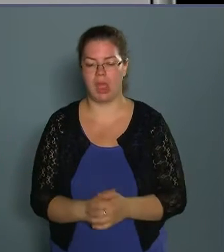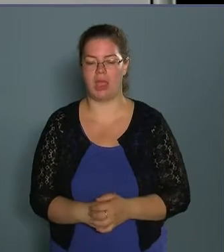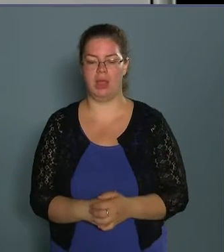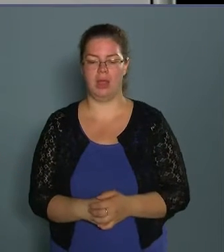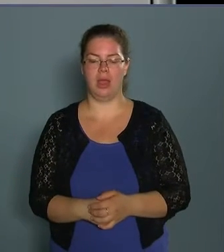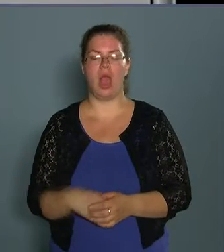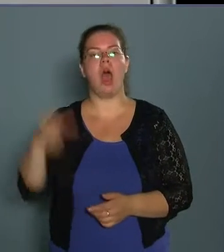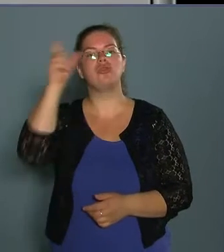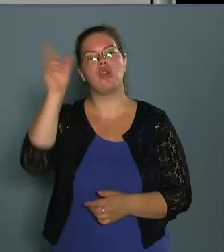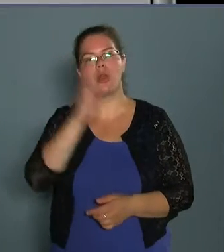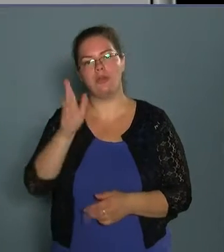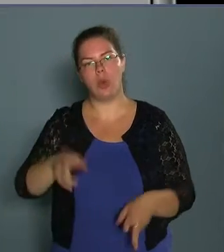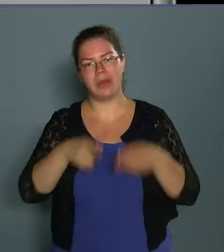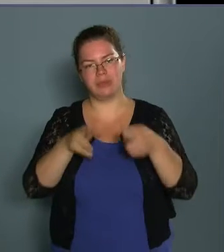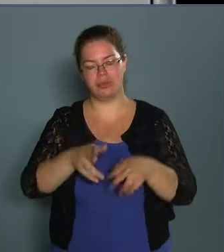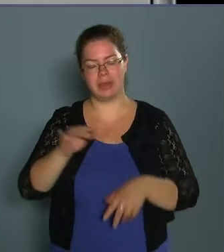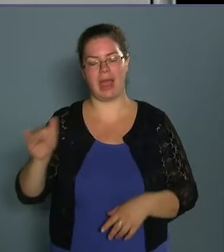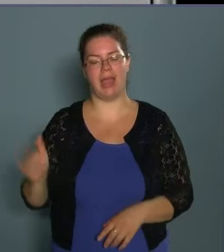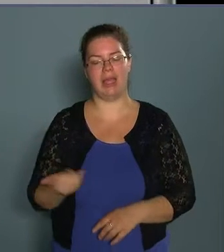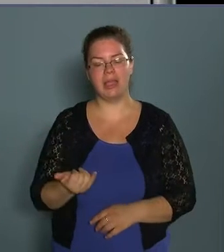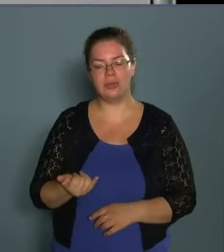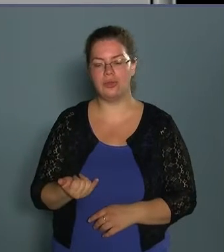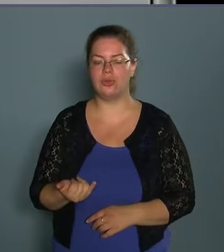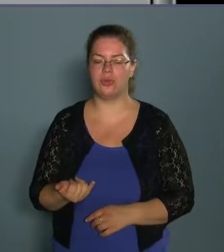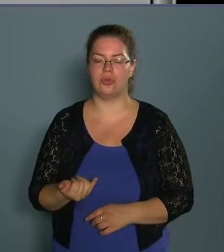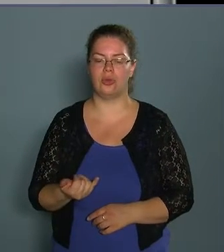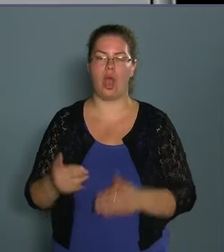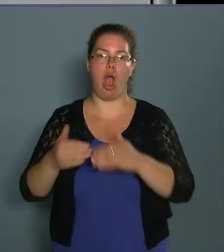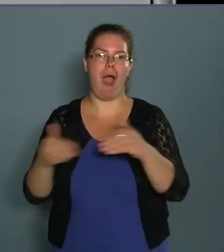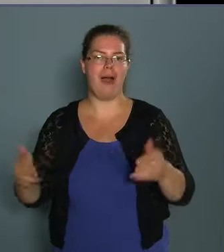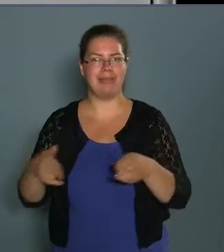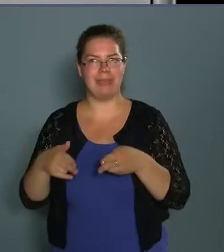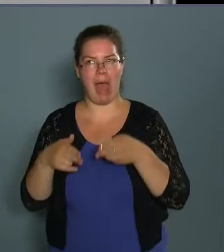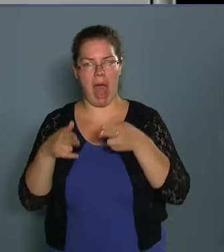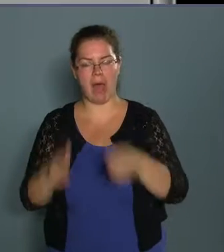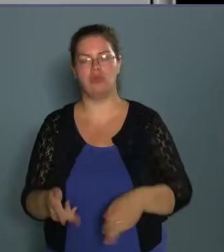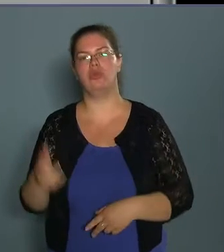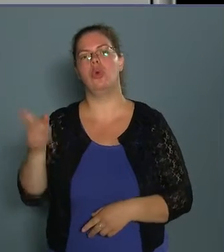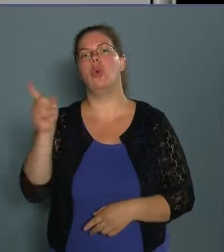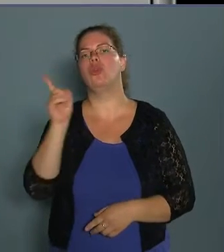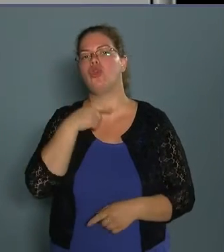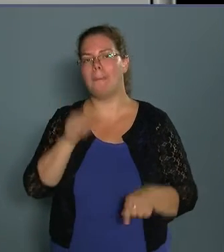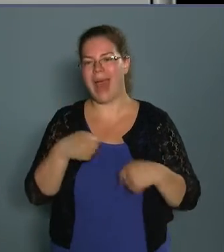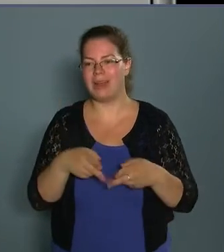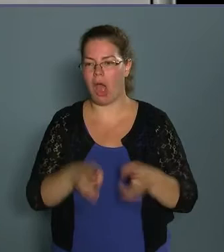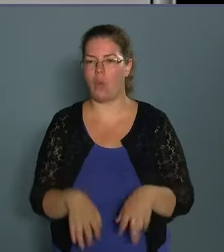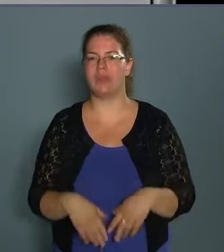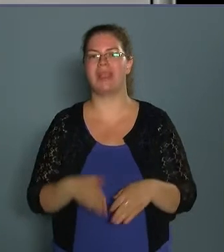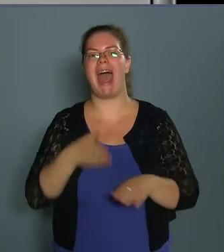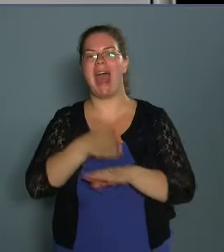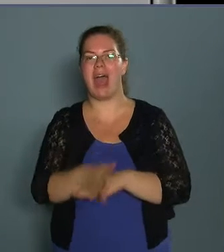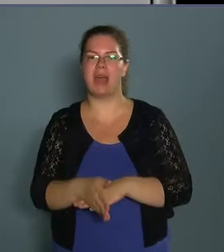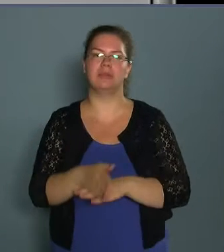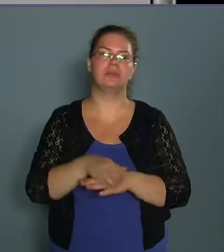a Törökflóris utca és határút, Topánka utca által